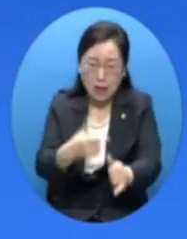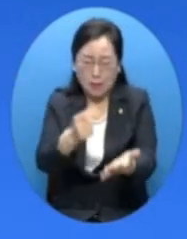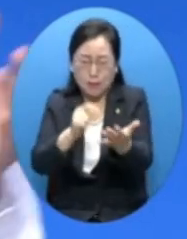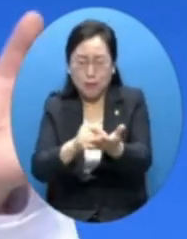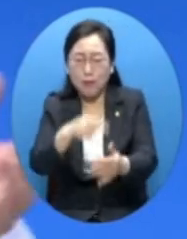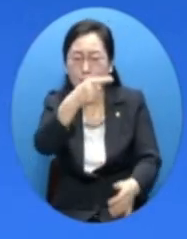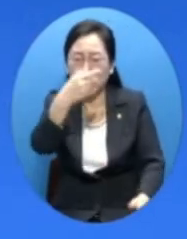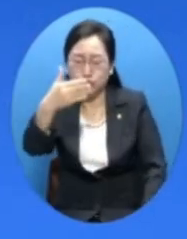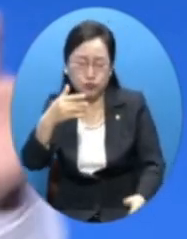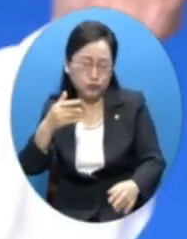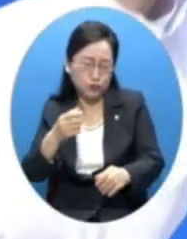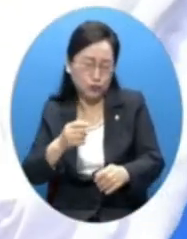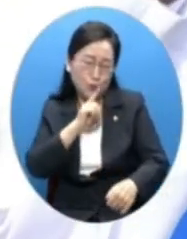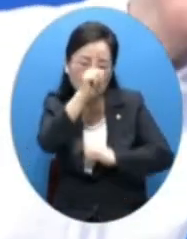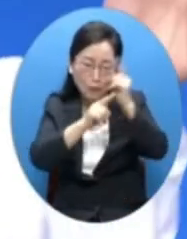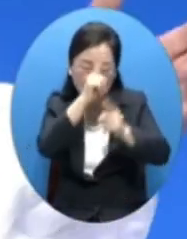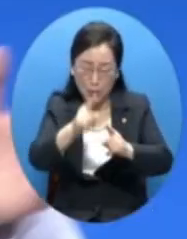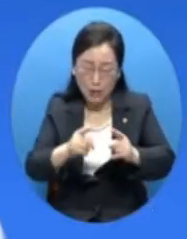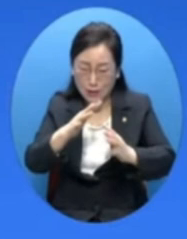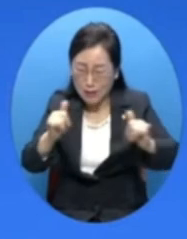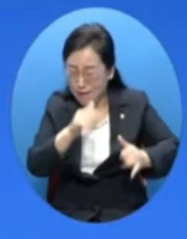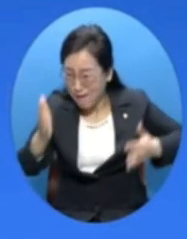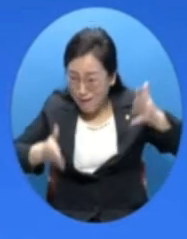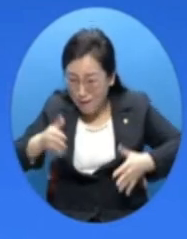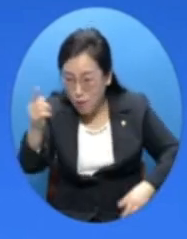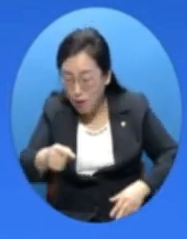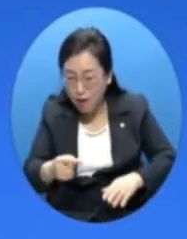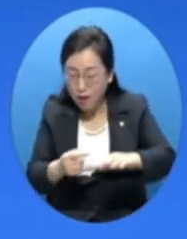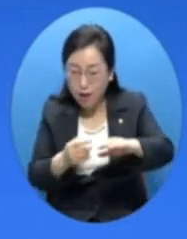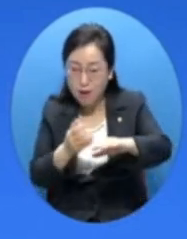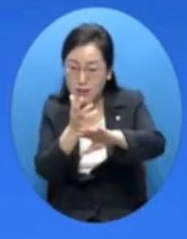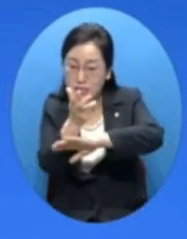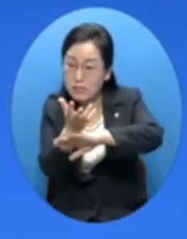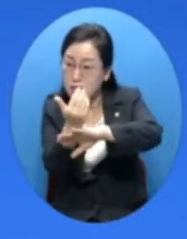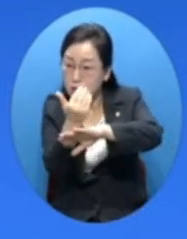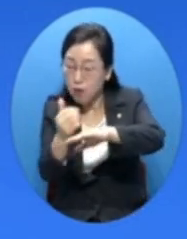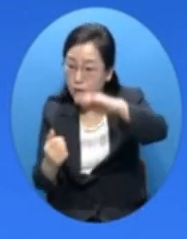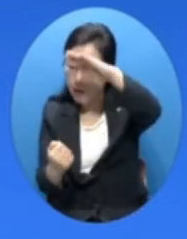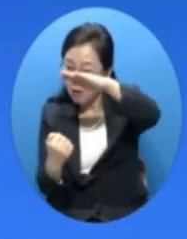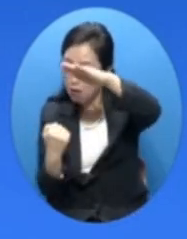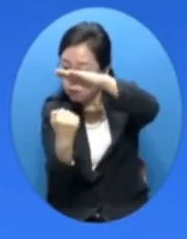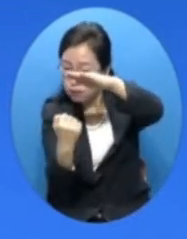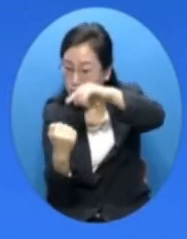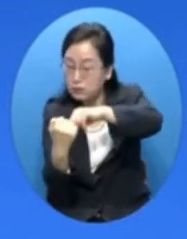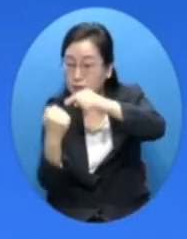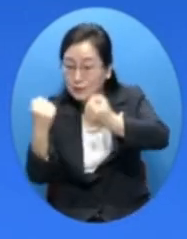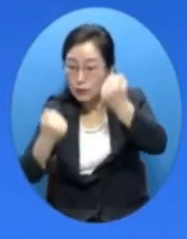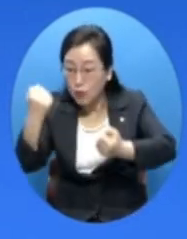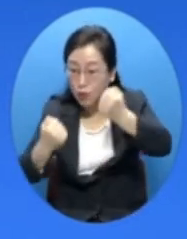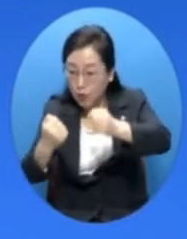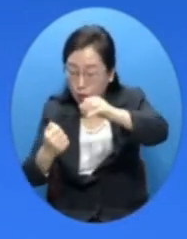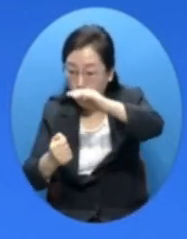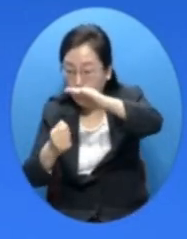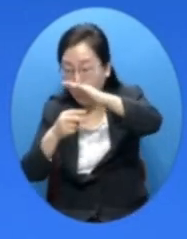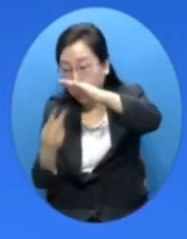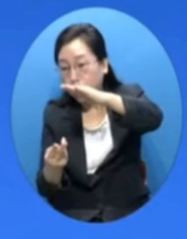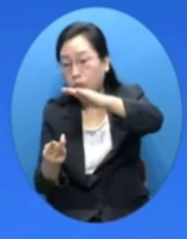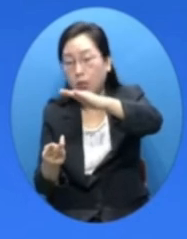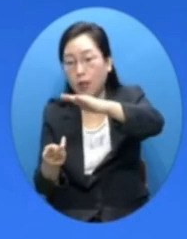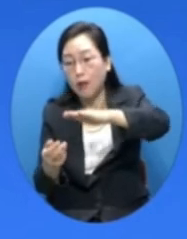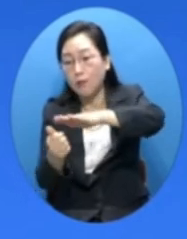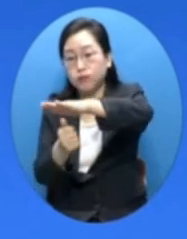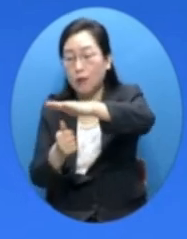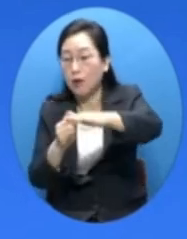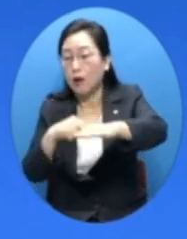하고 사람들이 달려오는데 큰 트럭이니까 이 트럭에 깔려있는 이 청년은 지금 피를 토하며 죽어가고 있는데 구급대가